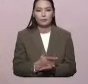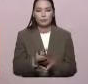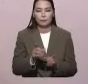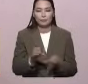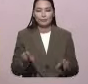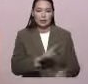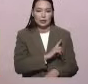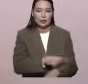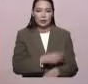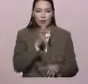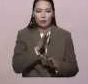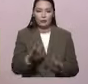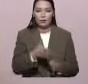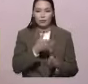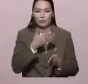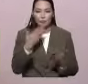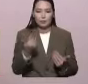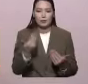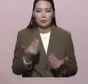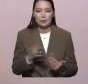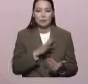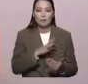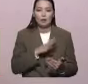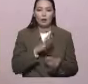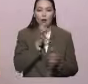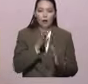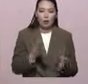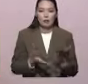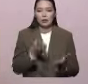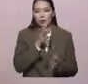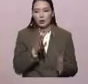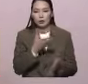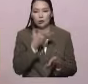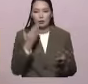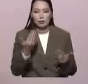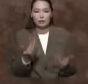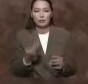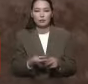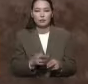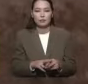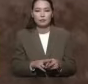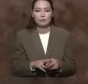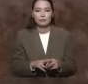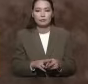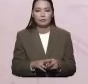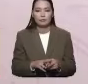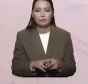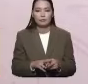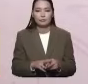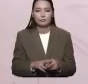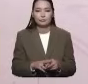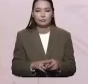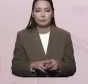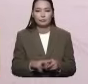жоқ. Ауысу туалеттен шет балдар, балдардың бәрі қышмамен ауырлады. Тышқан деген төбеге жекірді. Сіз қыз звондадық біз.